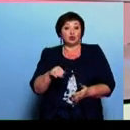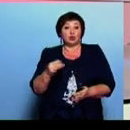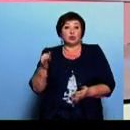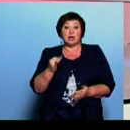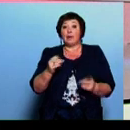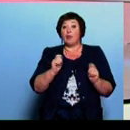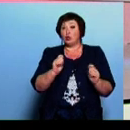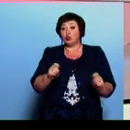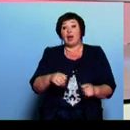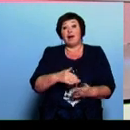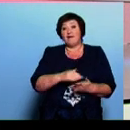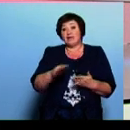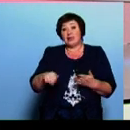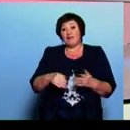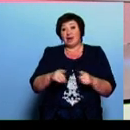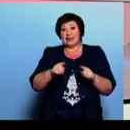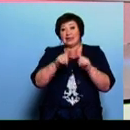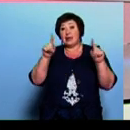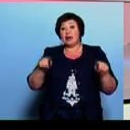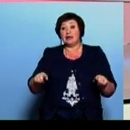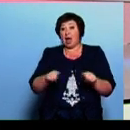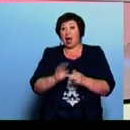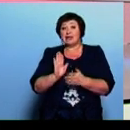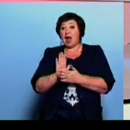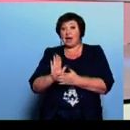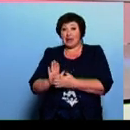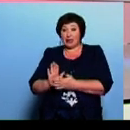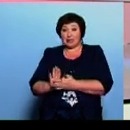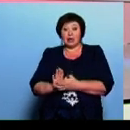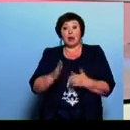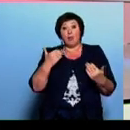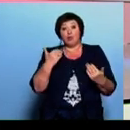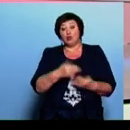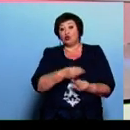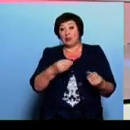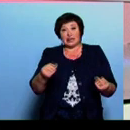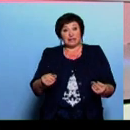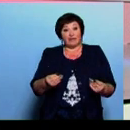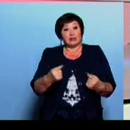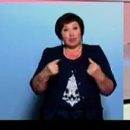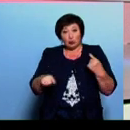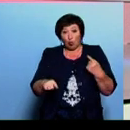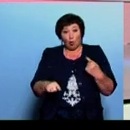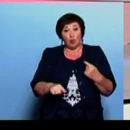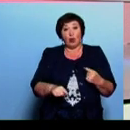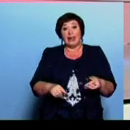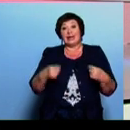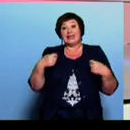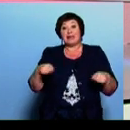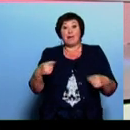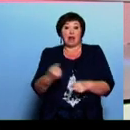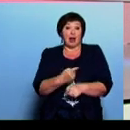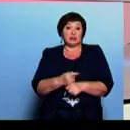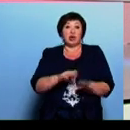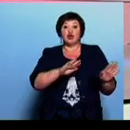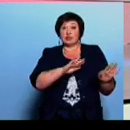новый порядок получения опознавательного знака для транспортных средств. Выглядеть теперь он будет по-другому, а привычные ранее желтые наклейки изымут